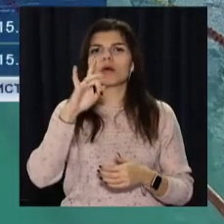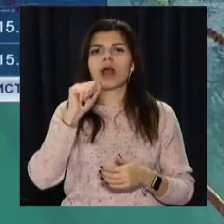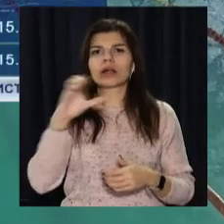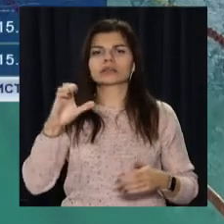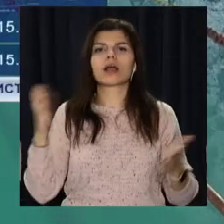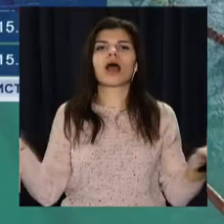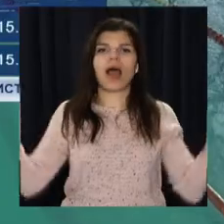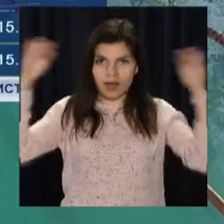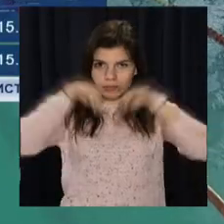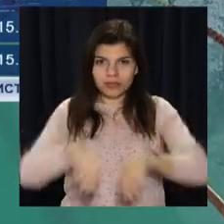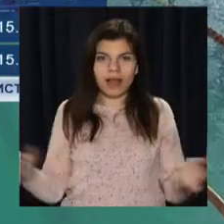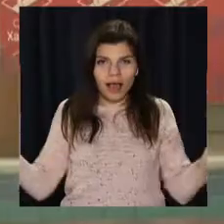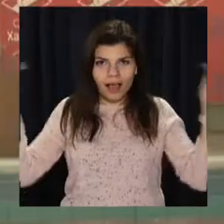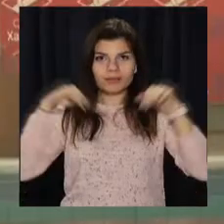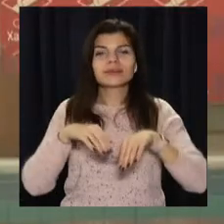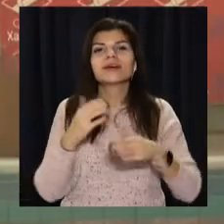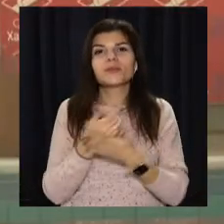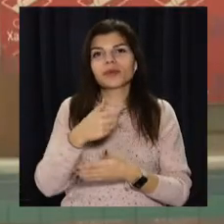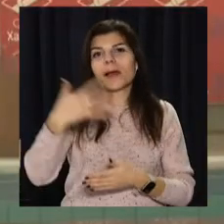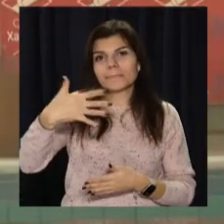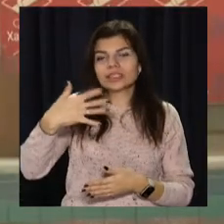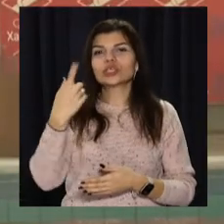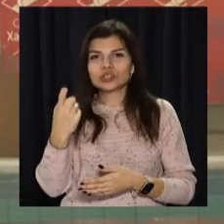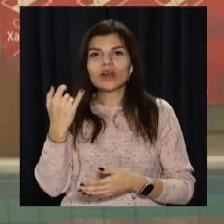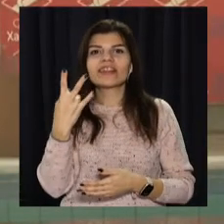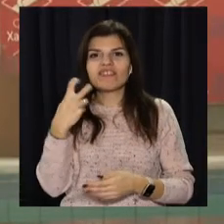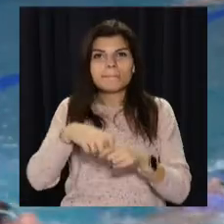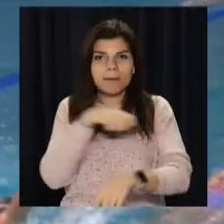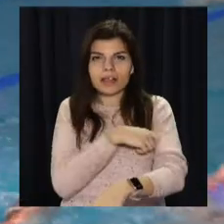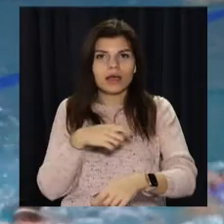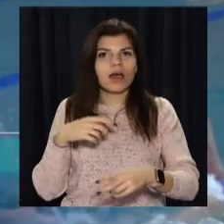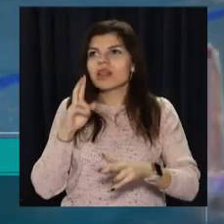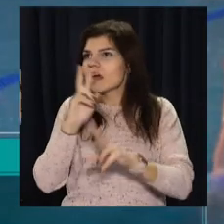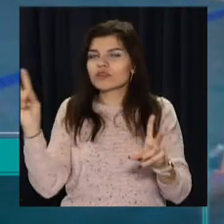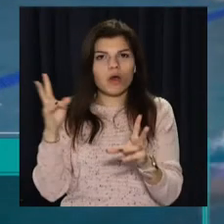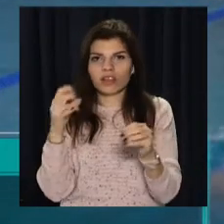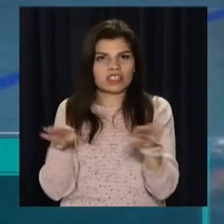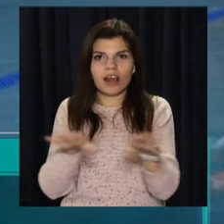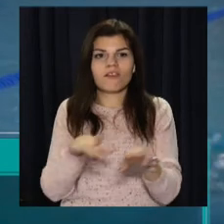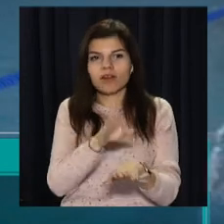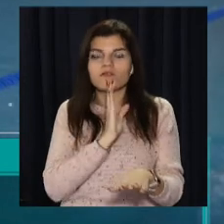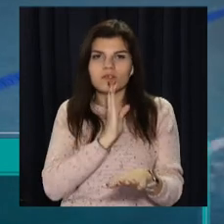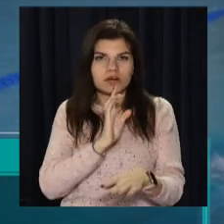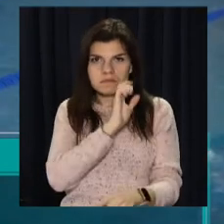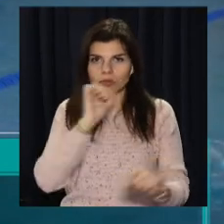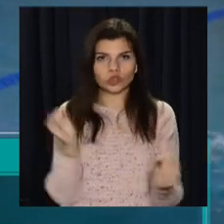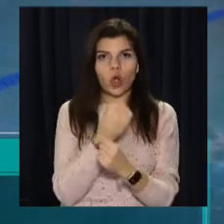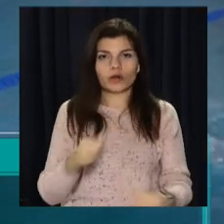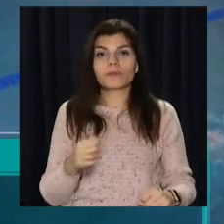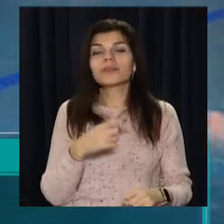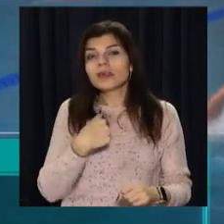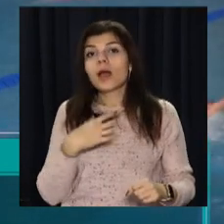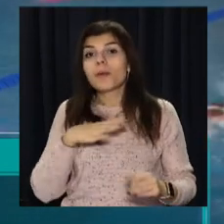їй не було рівних на дистанціях 50, 100 і 200 метрів. Я з дитинства, як тільки попала в великий басейн, з